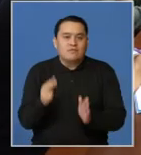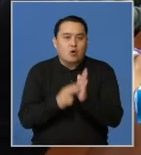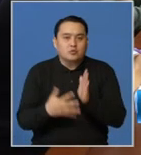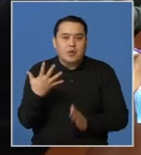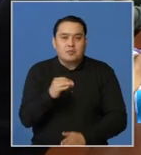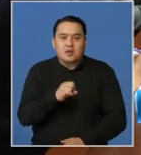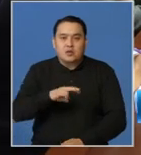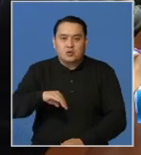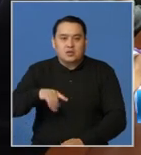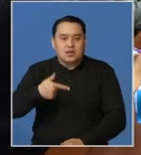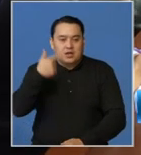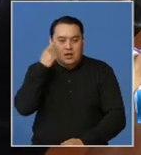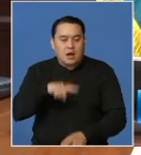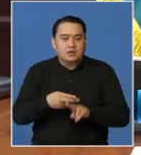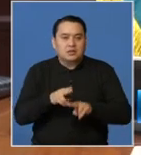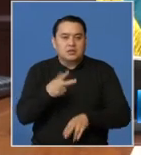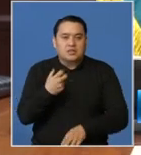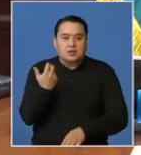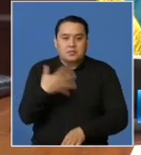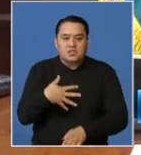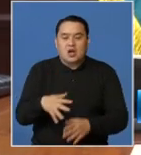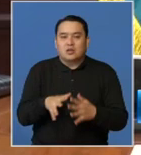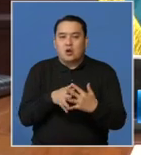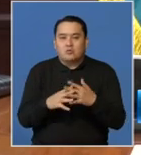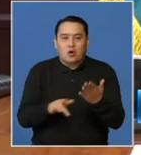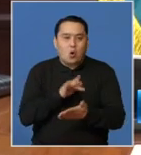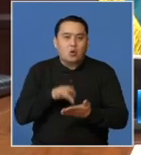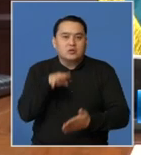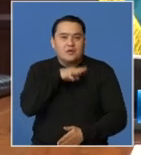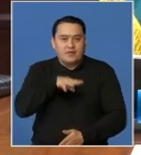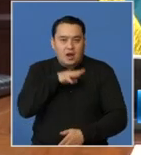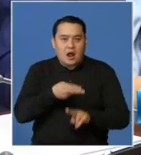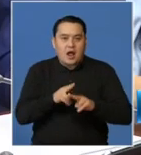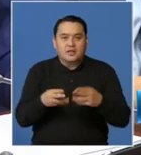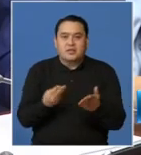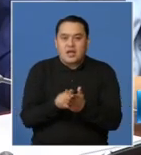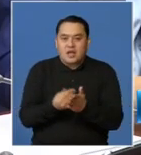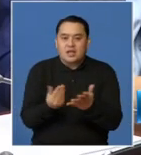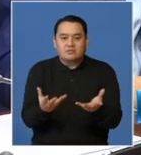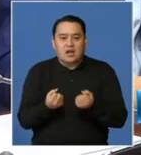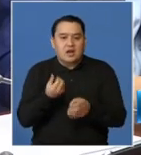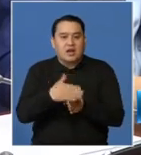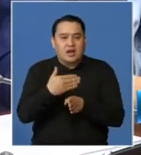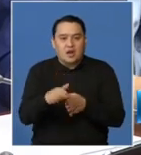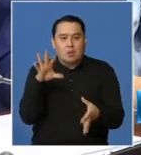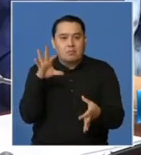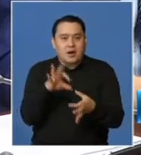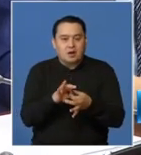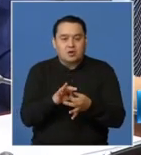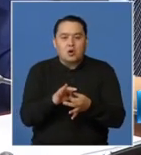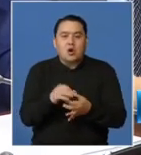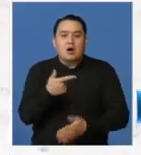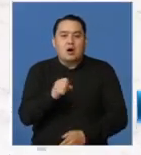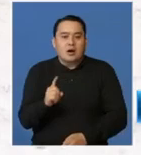85 миллионов тенге должны банкам 350 жителей моногорода Текели. Эти деньги они взяли в кредит для подключения к